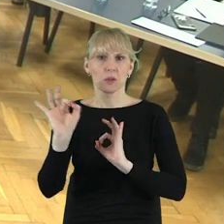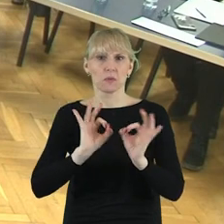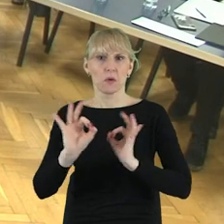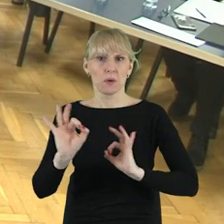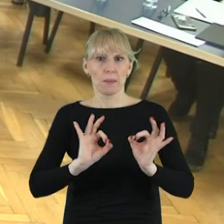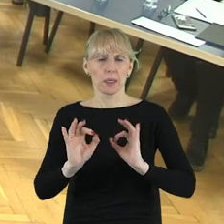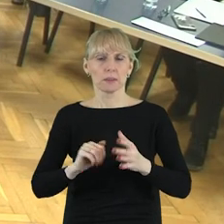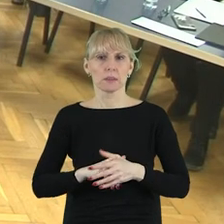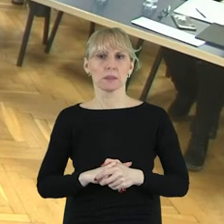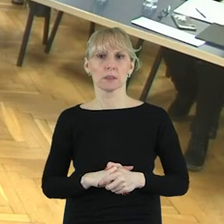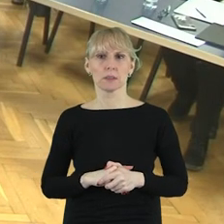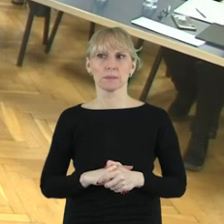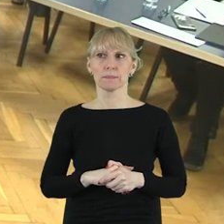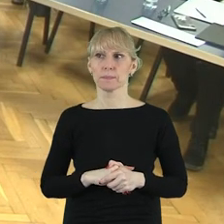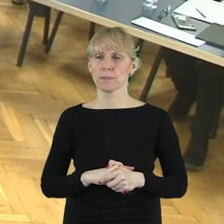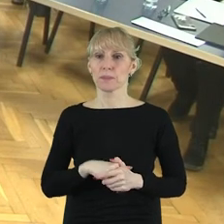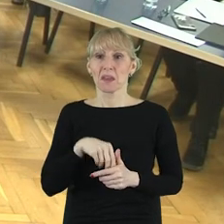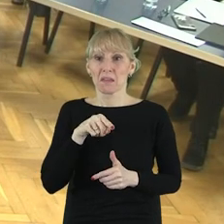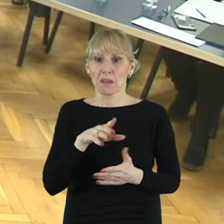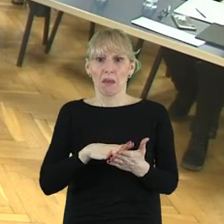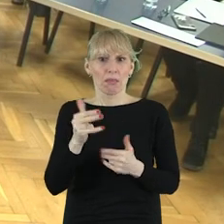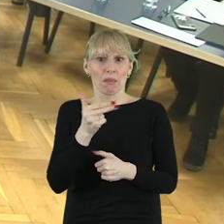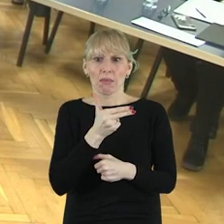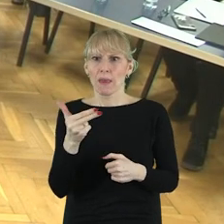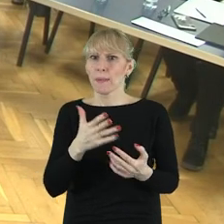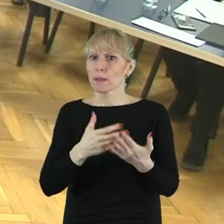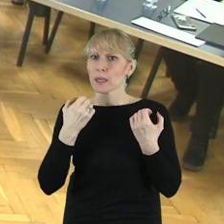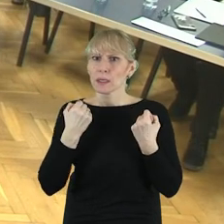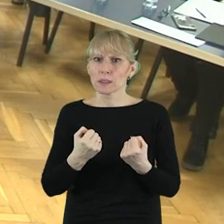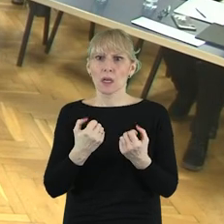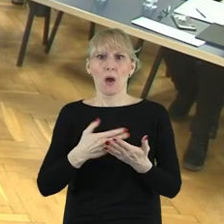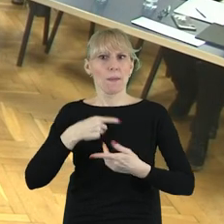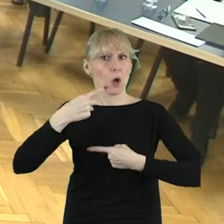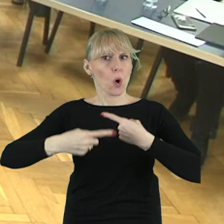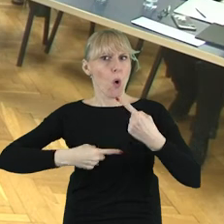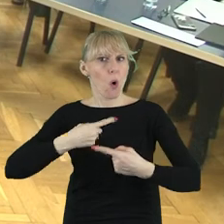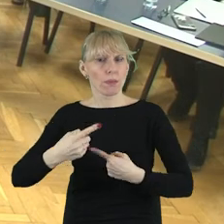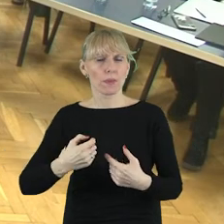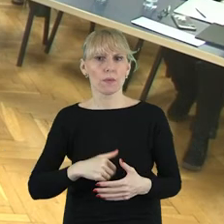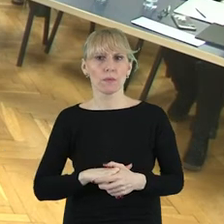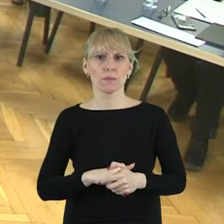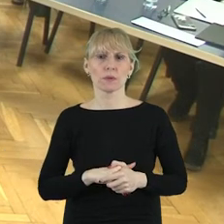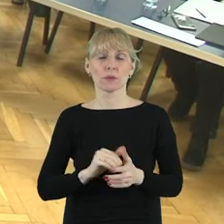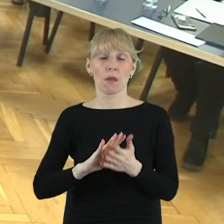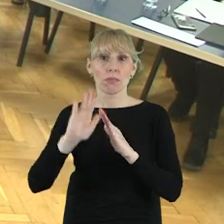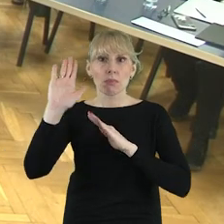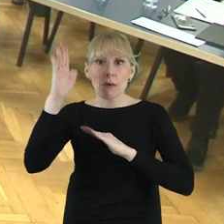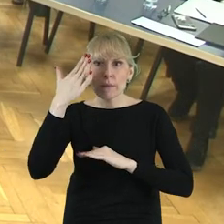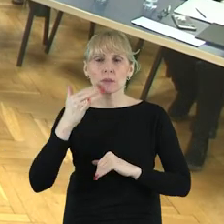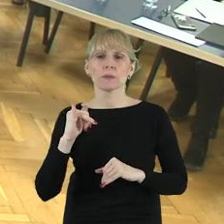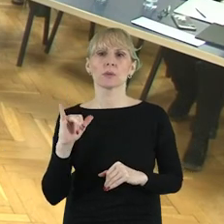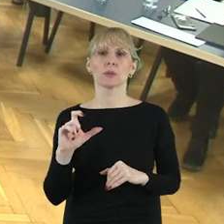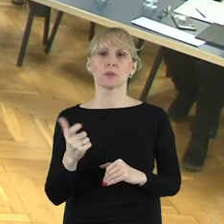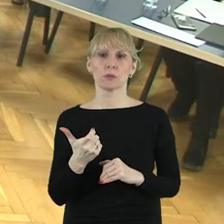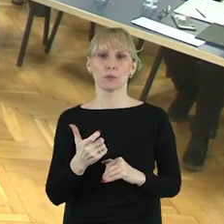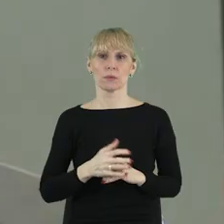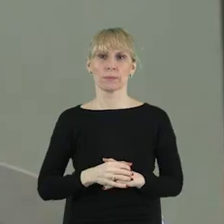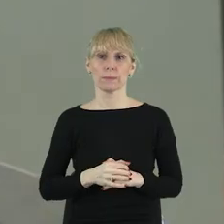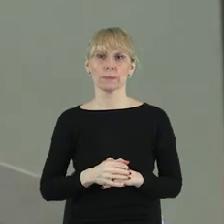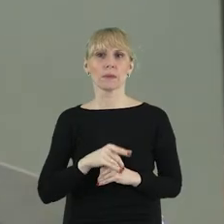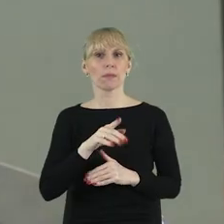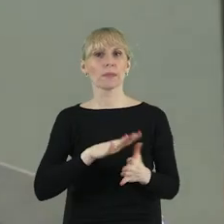niewiele informacji. Kiedy ten temat usiłowałem kontynuować, dowiedziałem się,